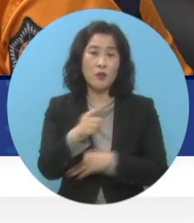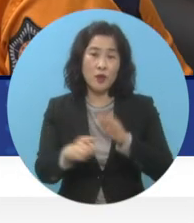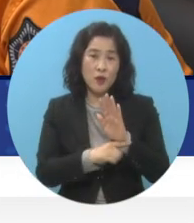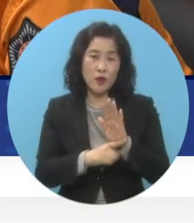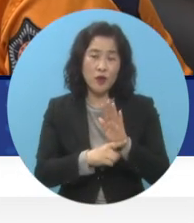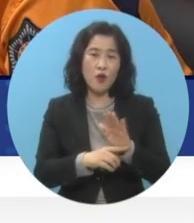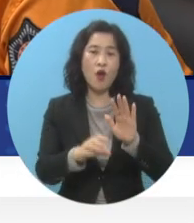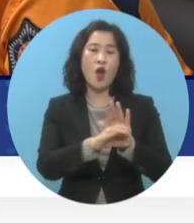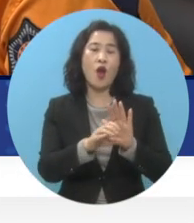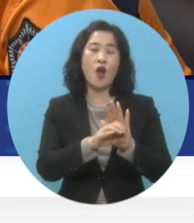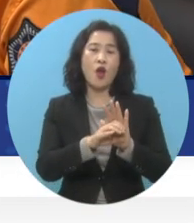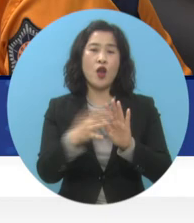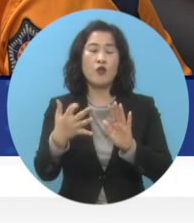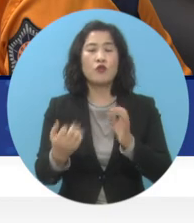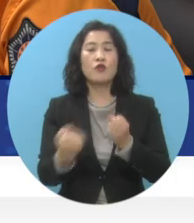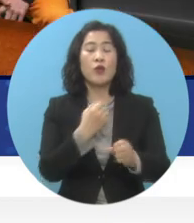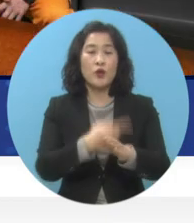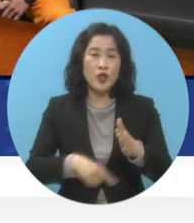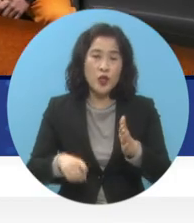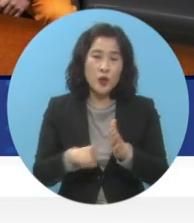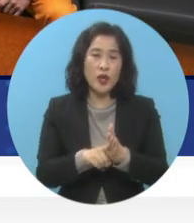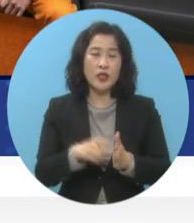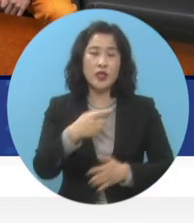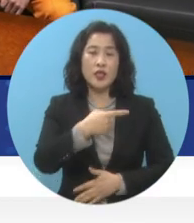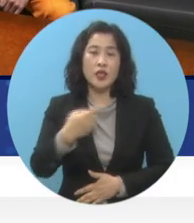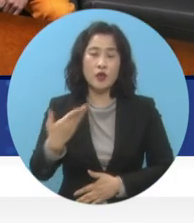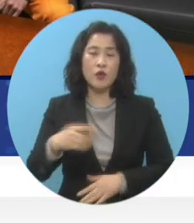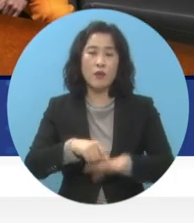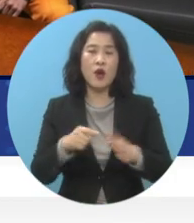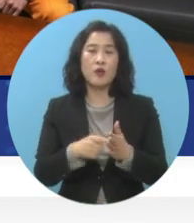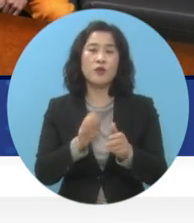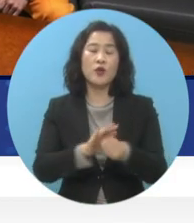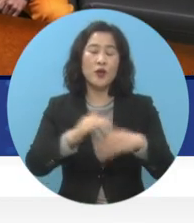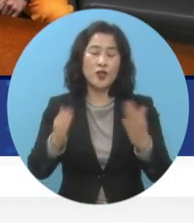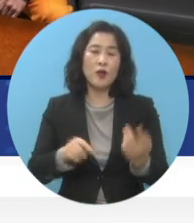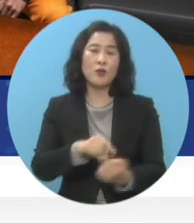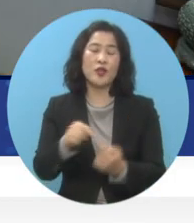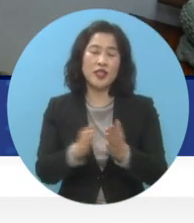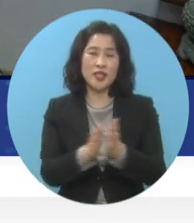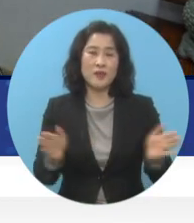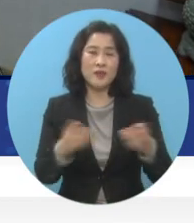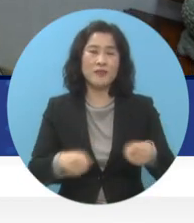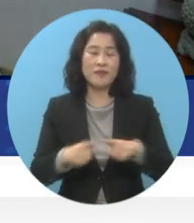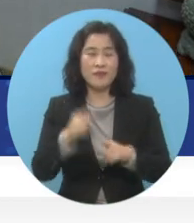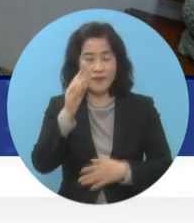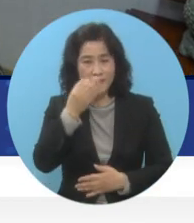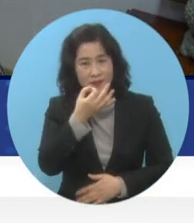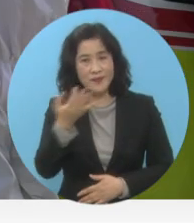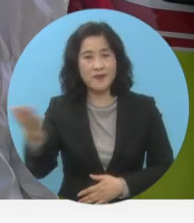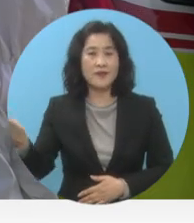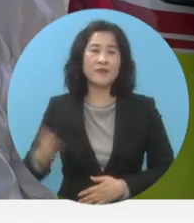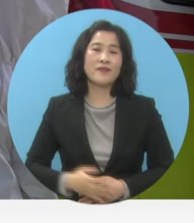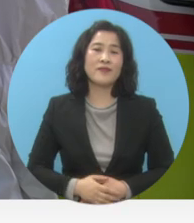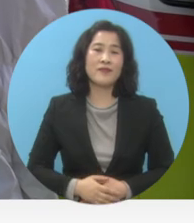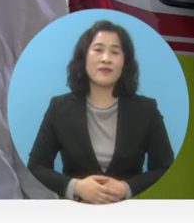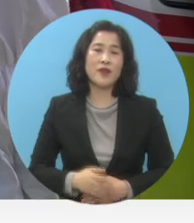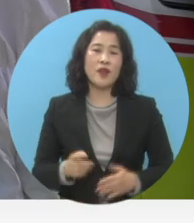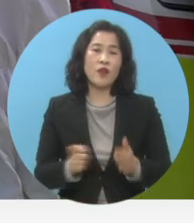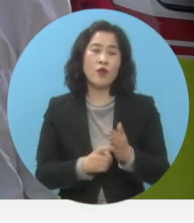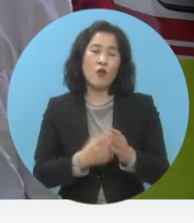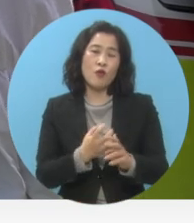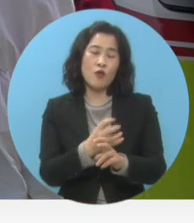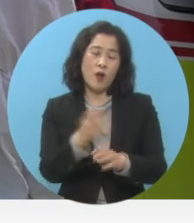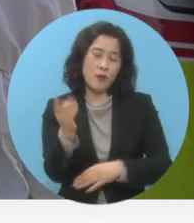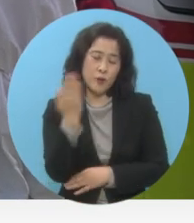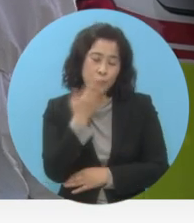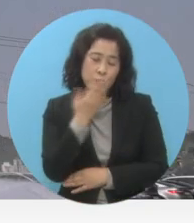전남소방본부는 코로나19 극복을 위한 119 심리지원단을 운영합니다. 함께 보시죠. 구급차 소독